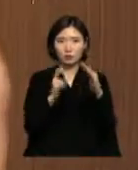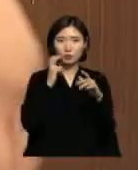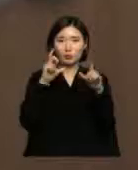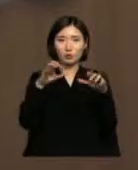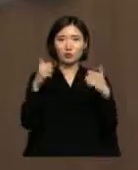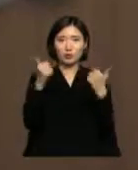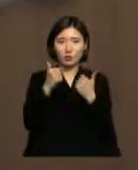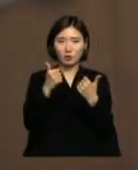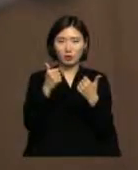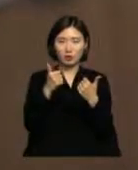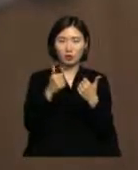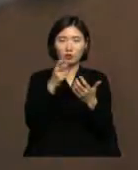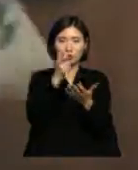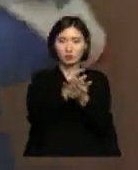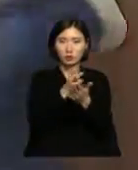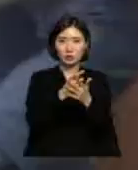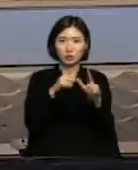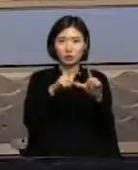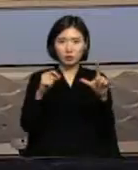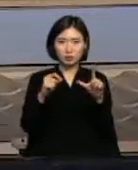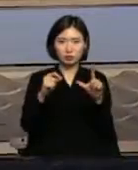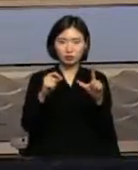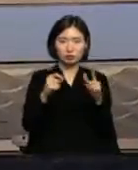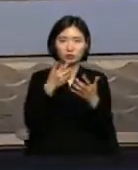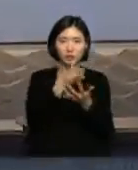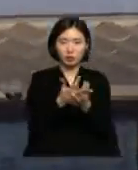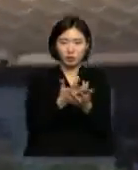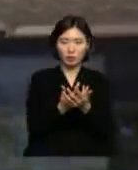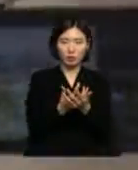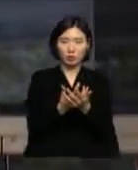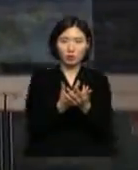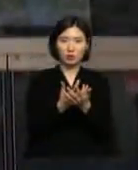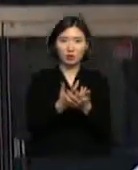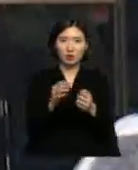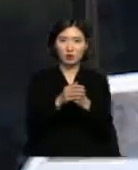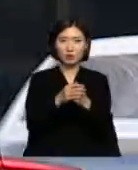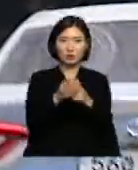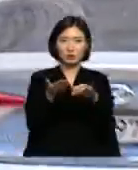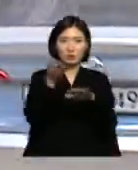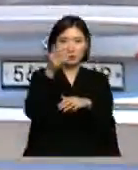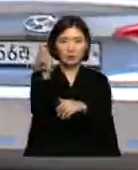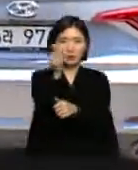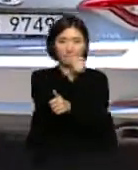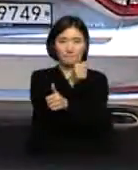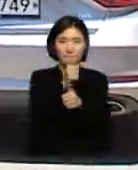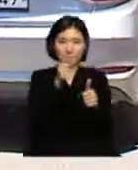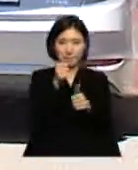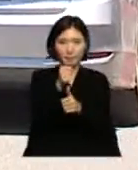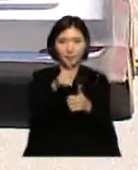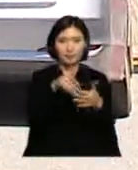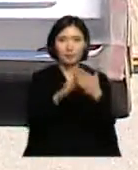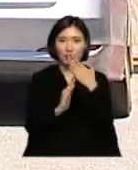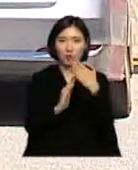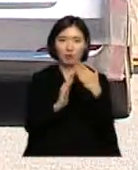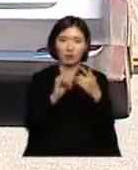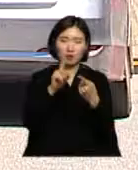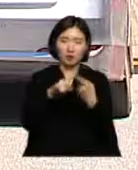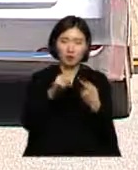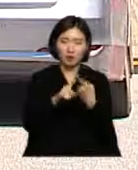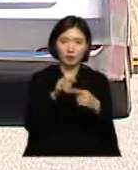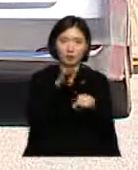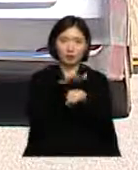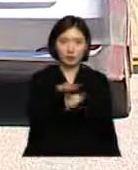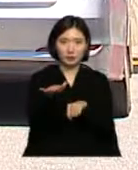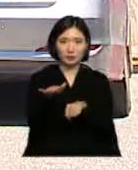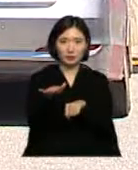의회 회의규칙 일부 개정 규칙안. 안건이 상임위원회에서 부결되면서 송파구 의회는 의장단 선출 방식에